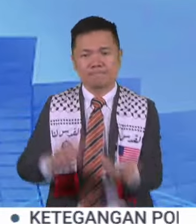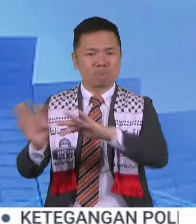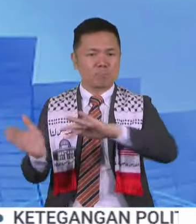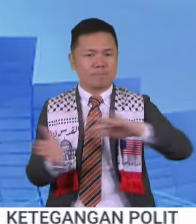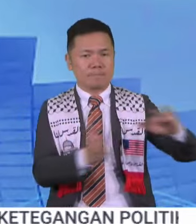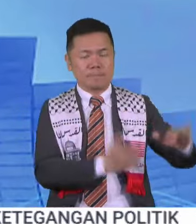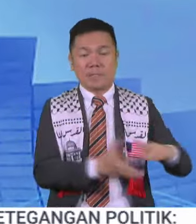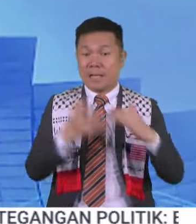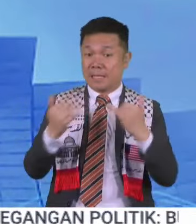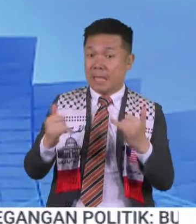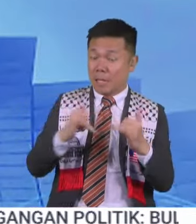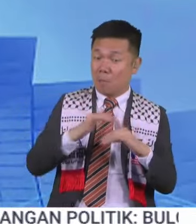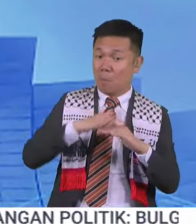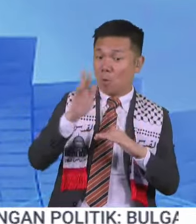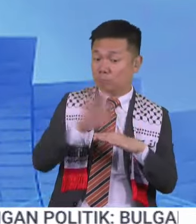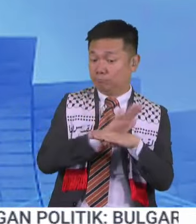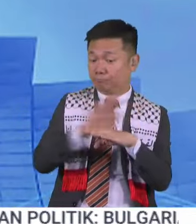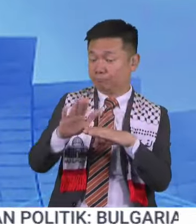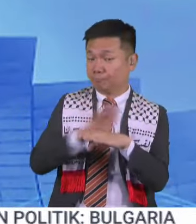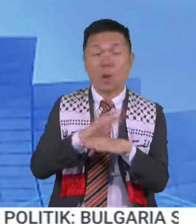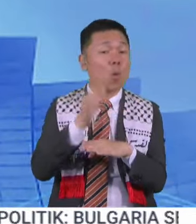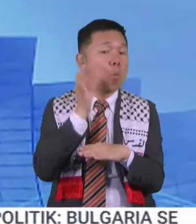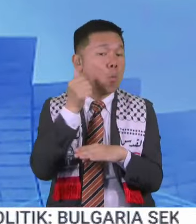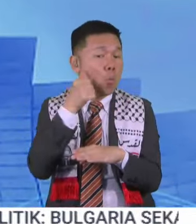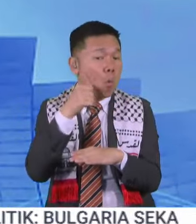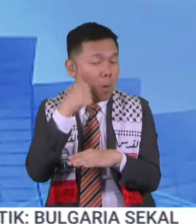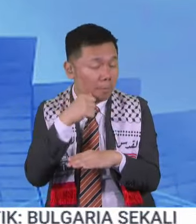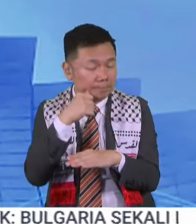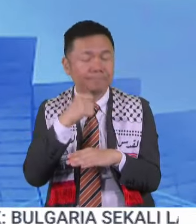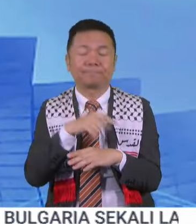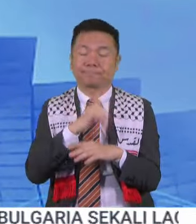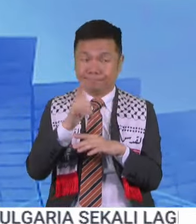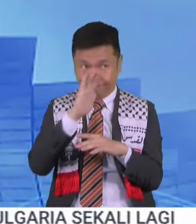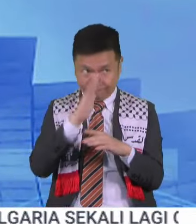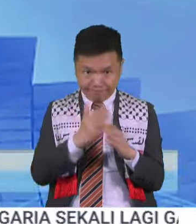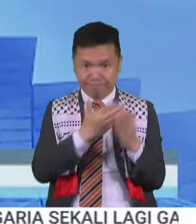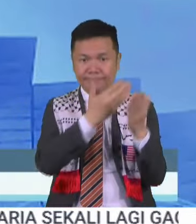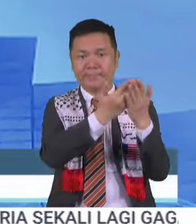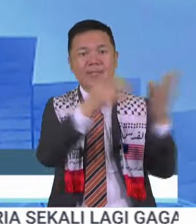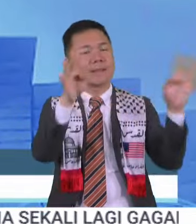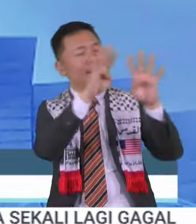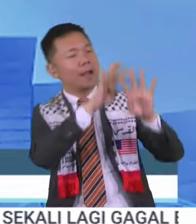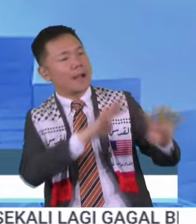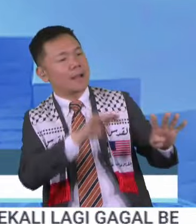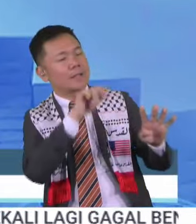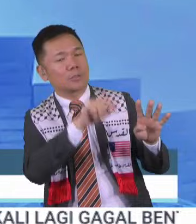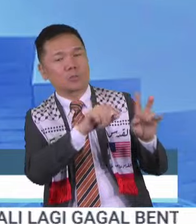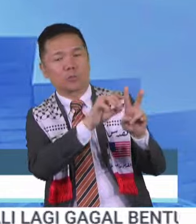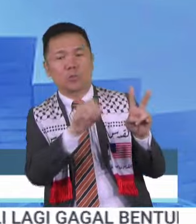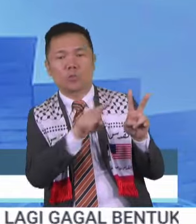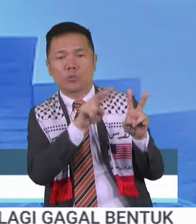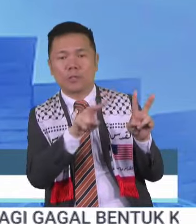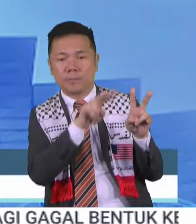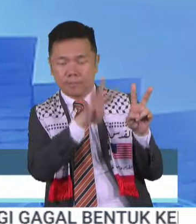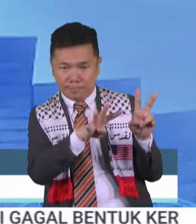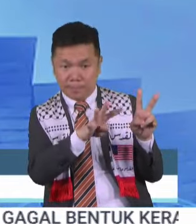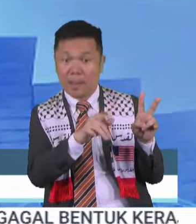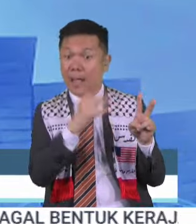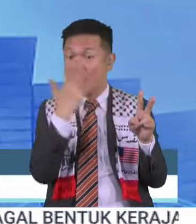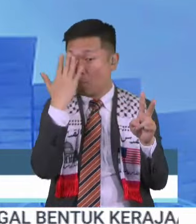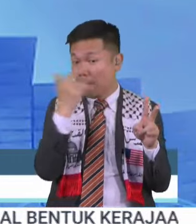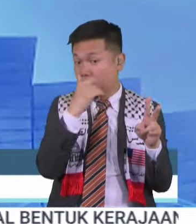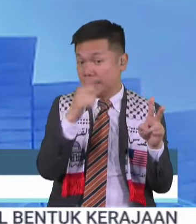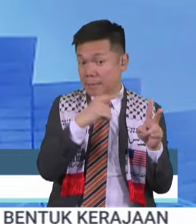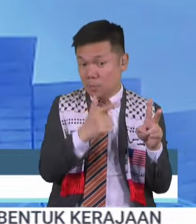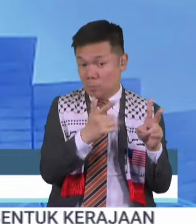Agenda pemerkasaan usahawan wanita akan dibawa ke pengerusian ASEAN Malaysia 2025. Usaha itu